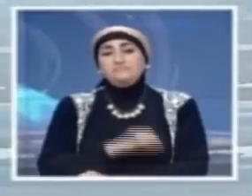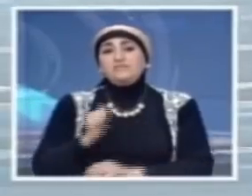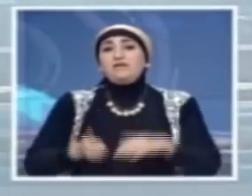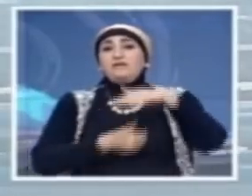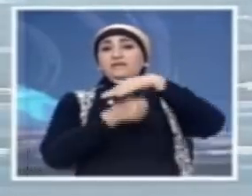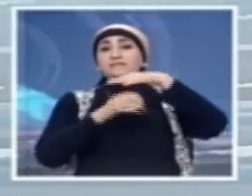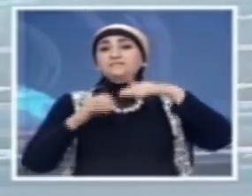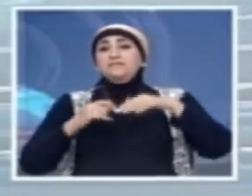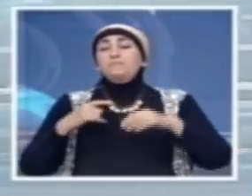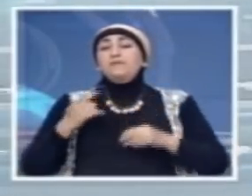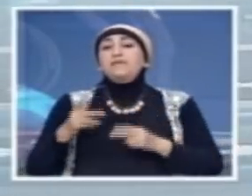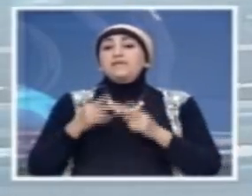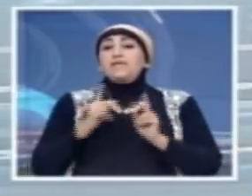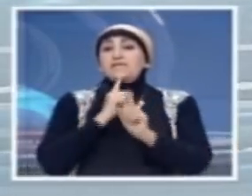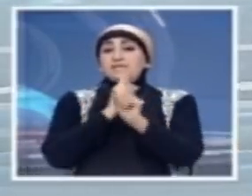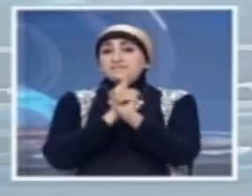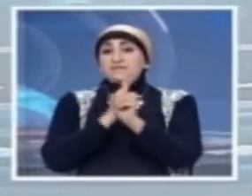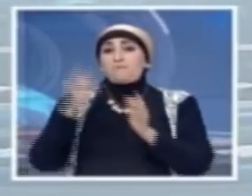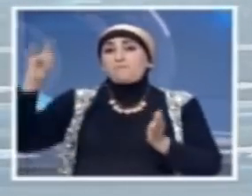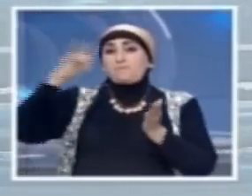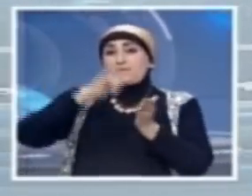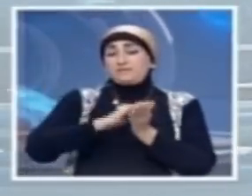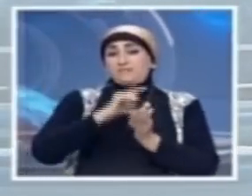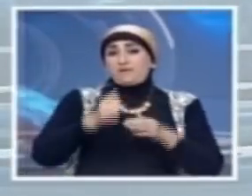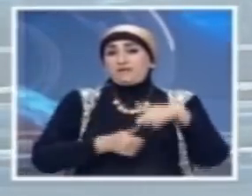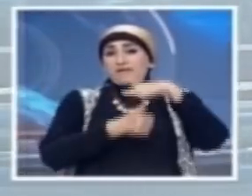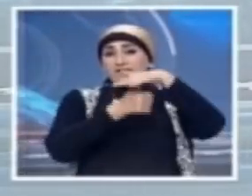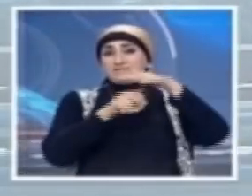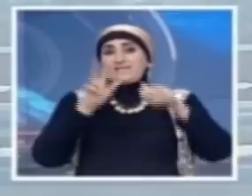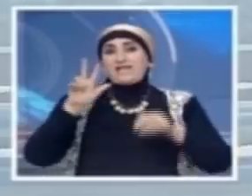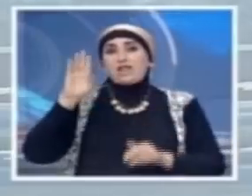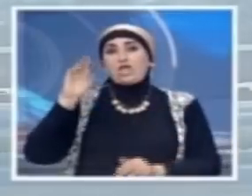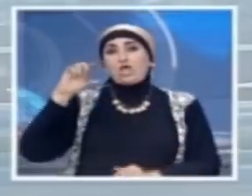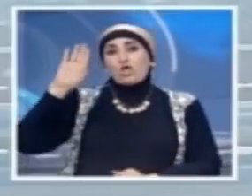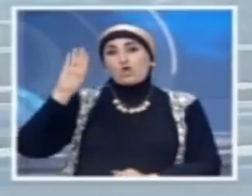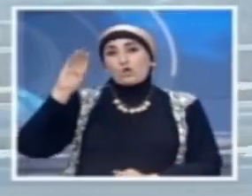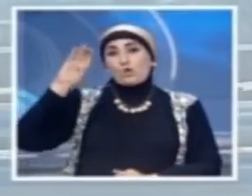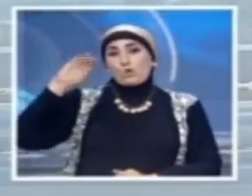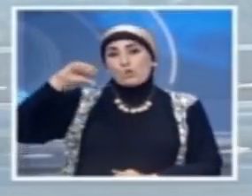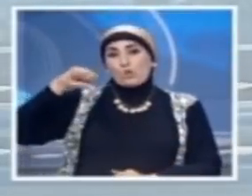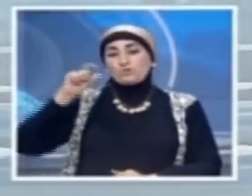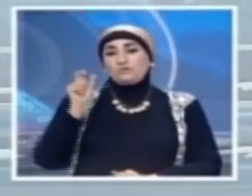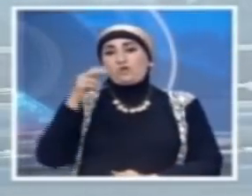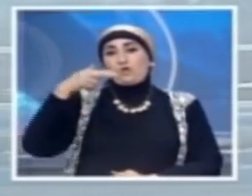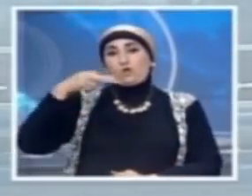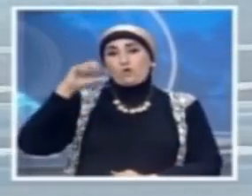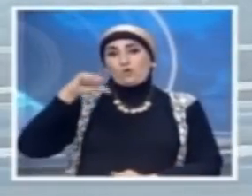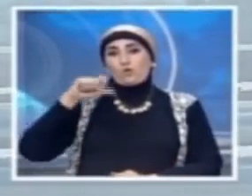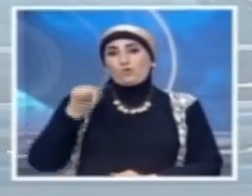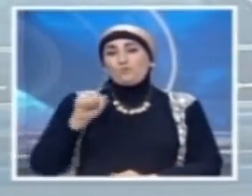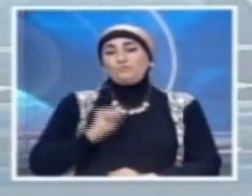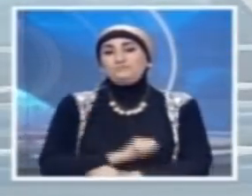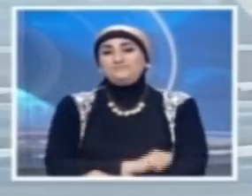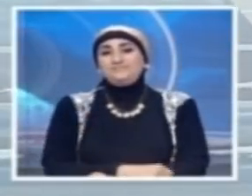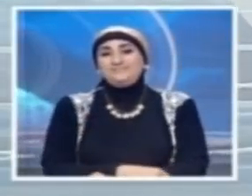الرئيس السيسي يستقبل من مطار القاهرة الدولي رئيس الكونغو الديمقراطية فيليكس تشيسيكيدي.